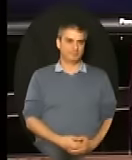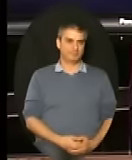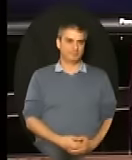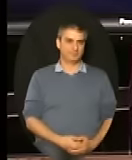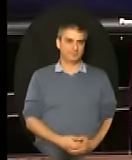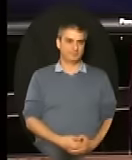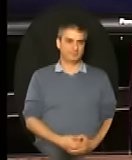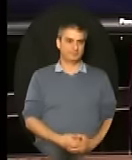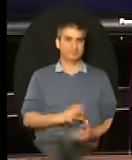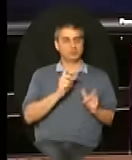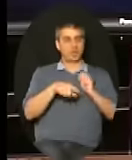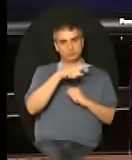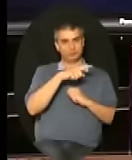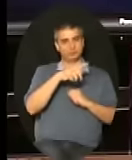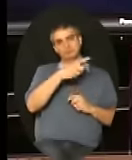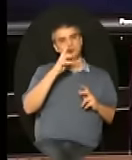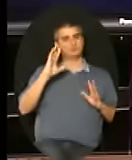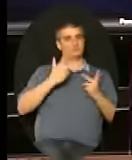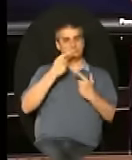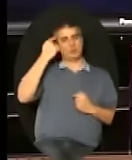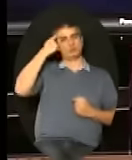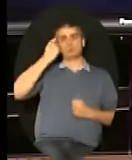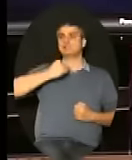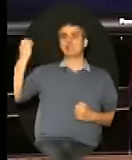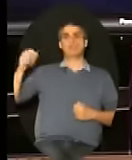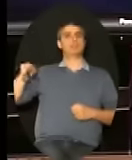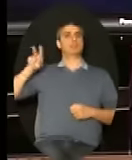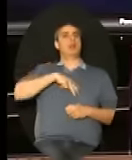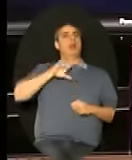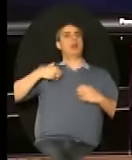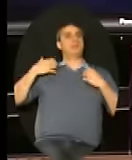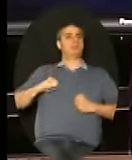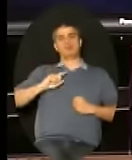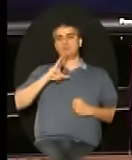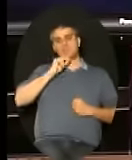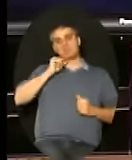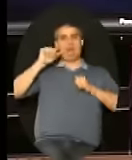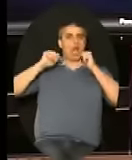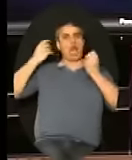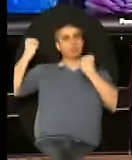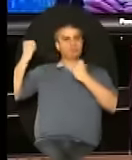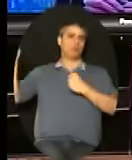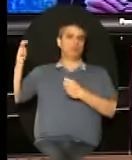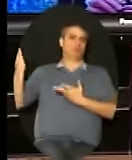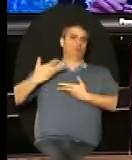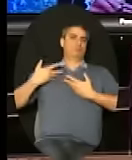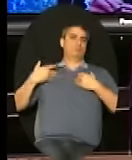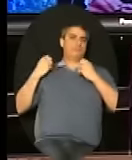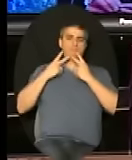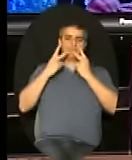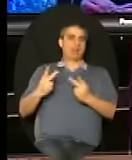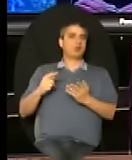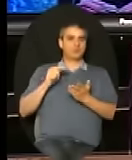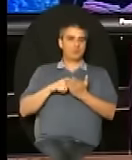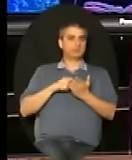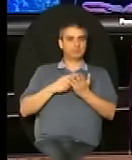של הימין יש מונופול על ביטחון, ולכן מי שמדבר יותר חזק הוא זה שיכול לספק את הפתרון,